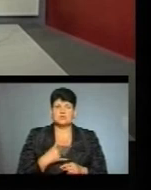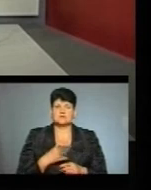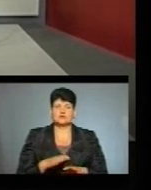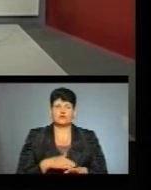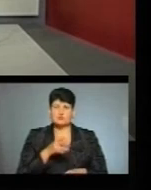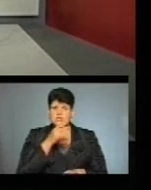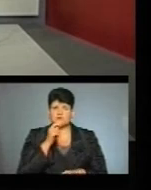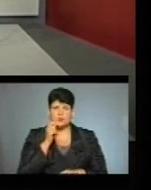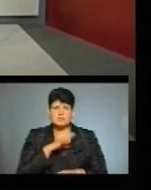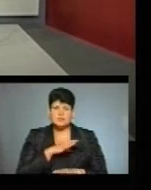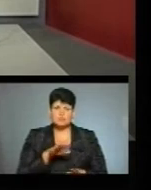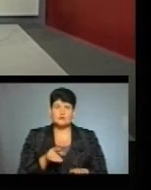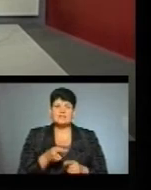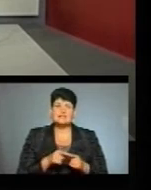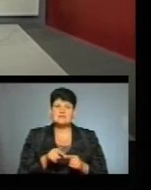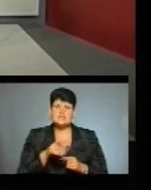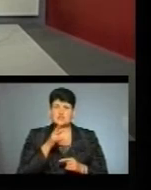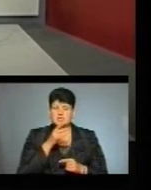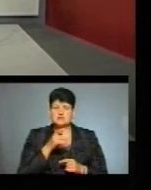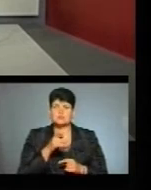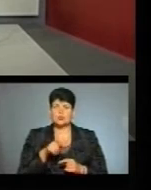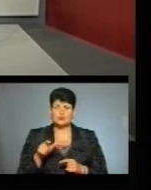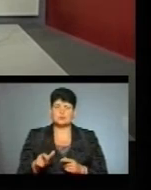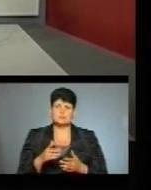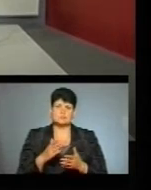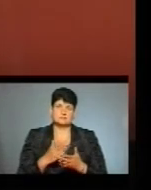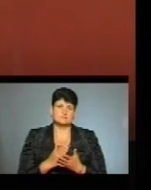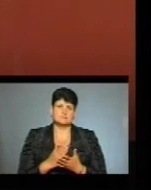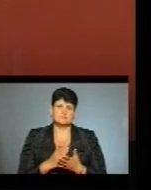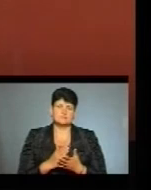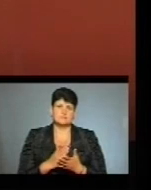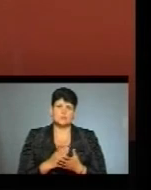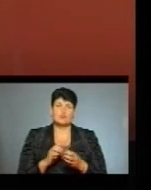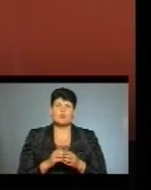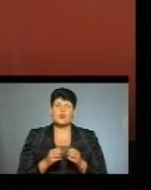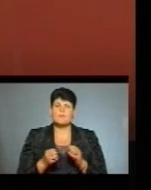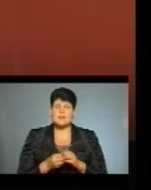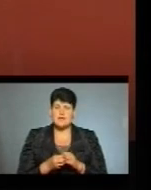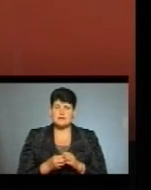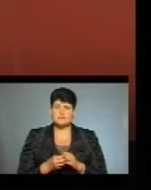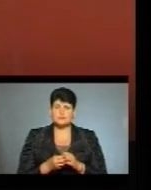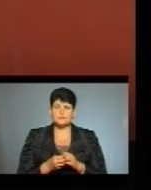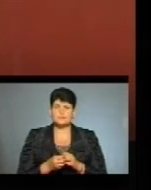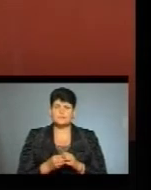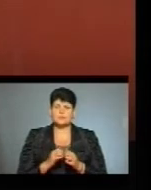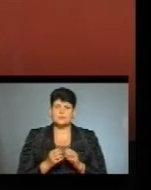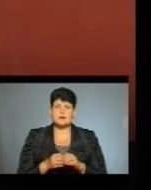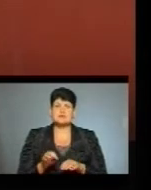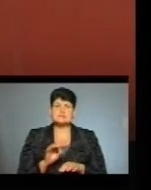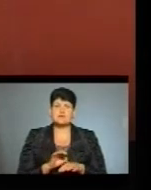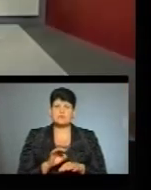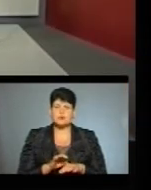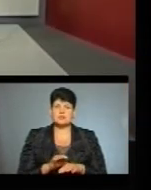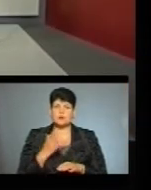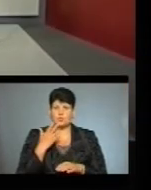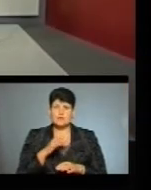не було. І саме в цей час люди стикаються з такою грізною проблемою, як проблема захворіти, коли вже